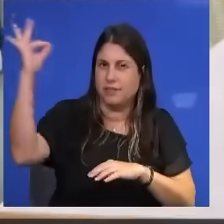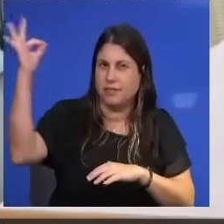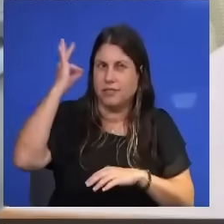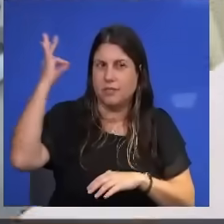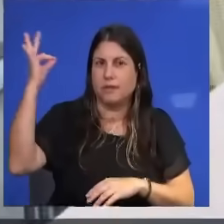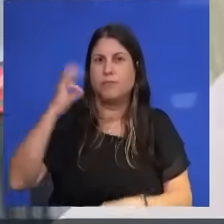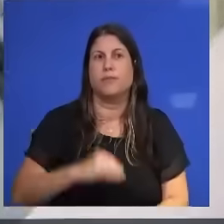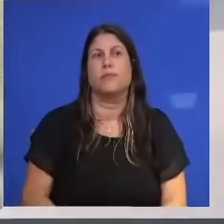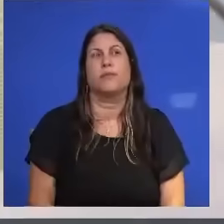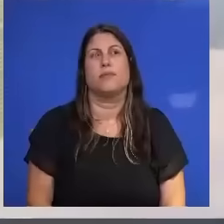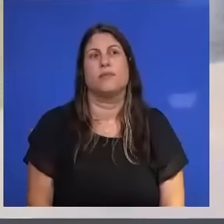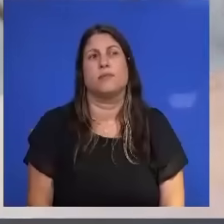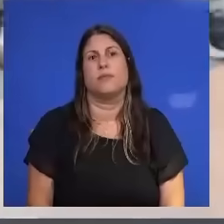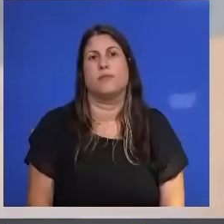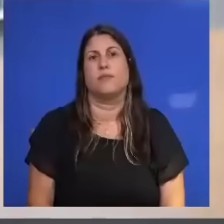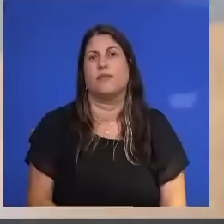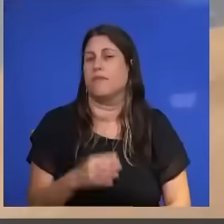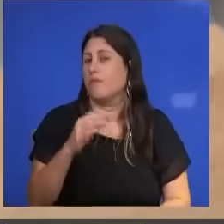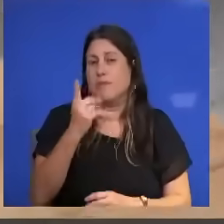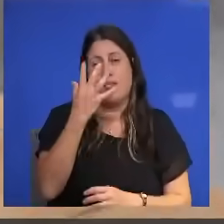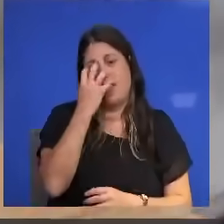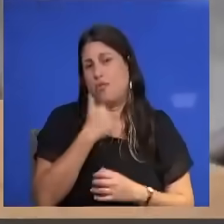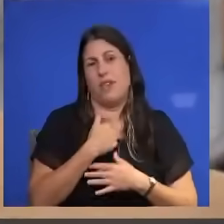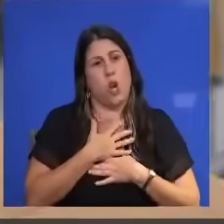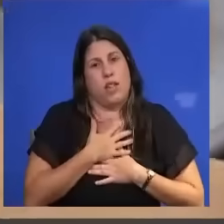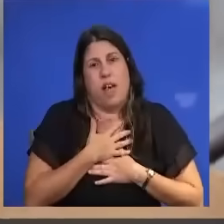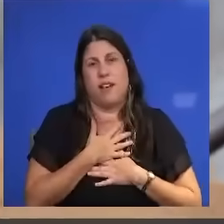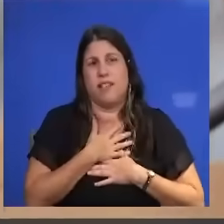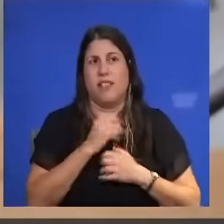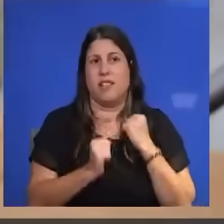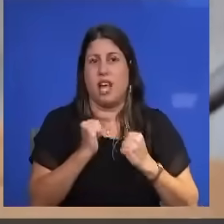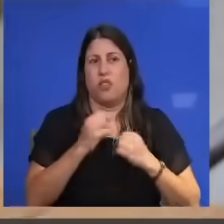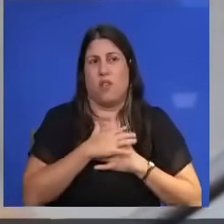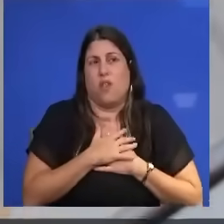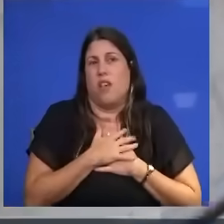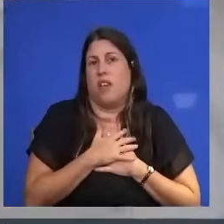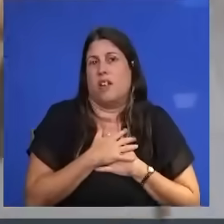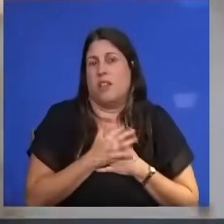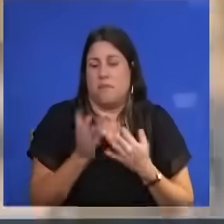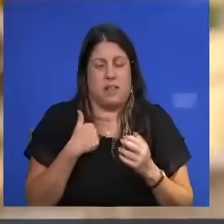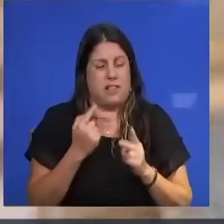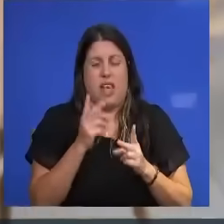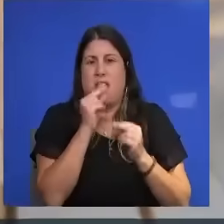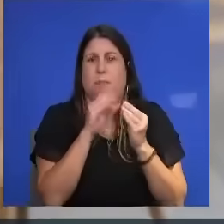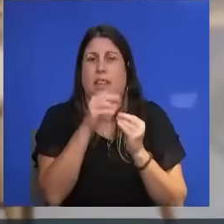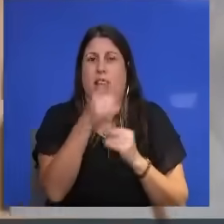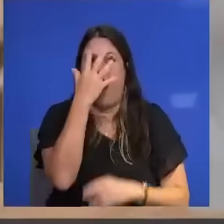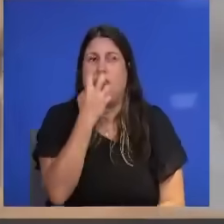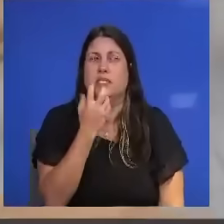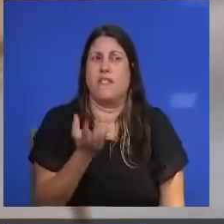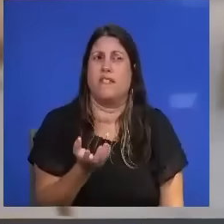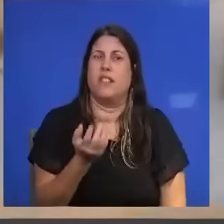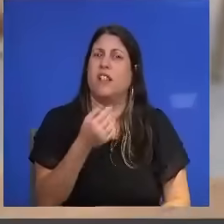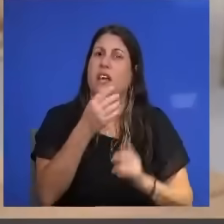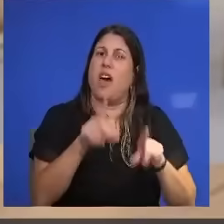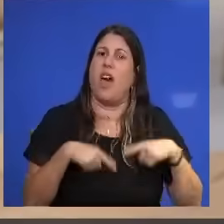דורון, עצוב לי כל כך, קשה כל כך. מה אני צריך לדבר איתך על עצב? כל חייך זה עצב אחד גדול,